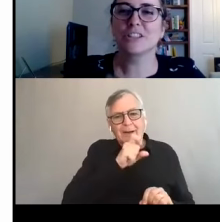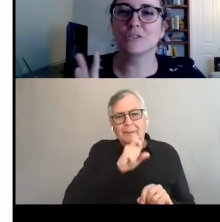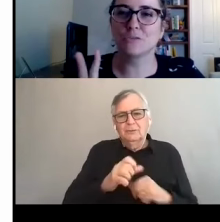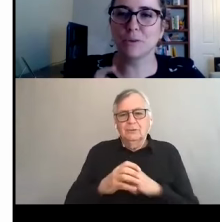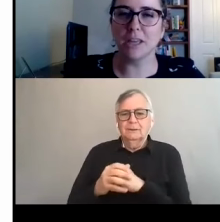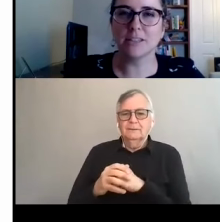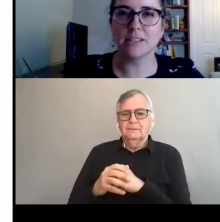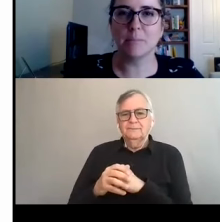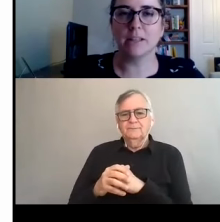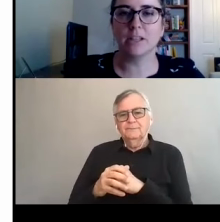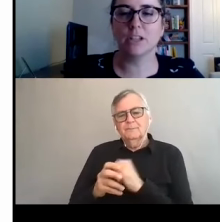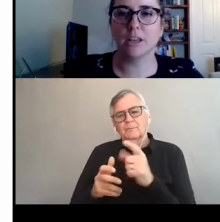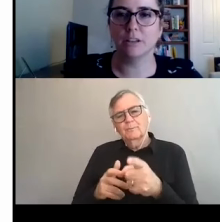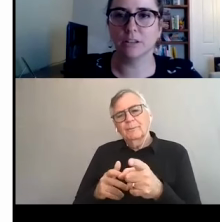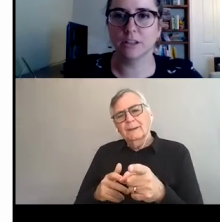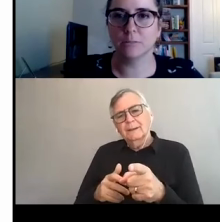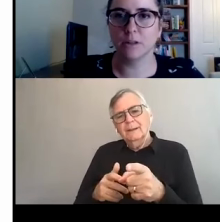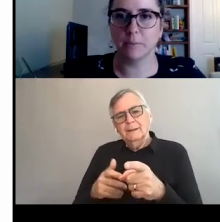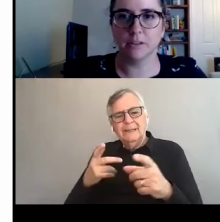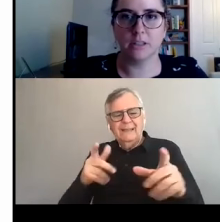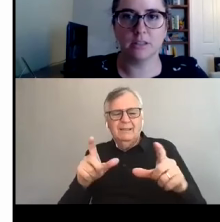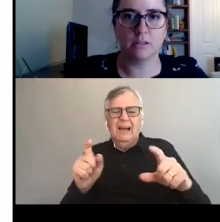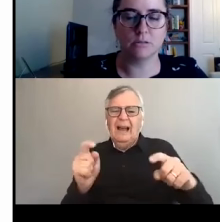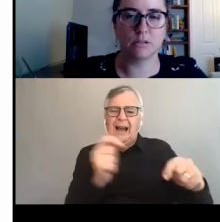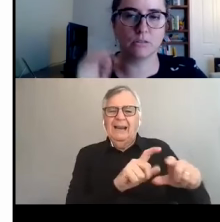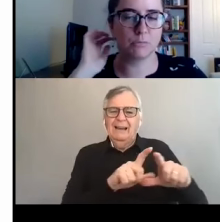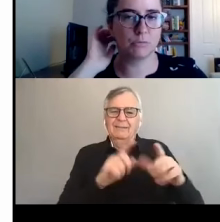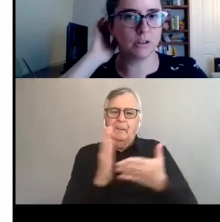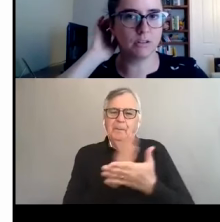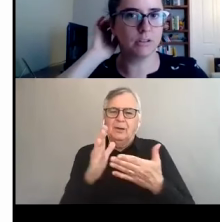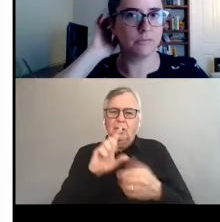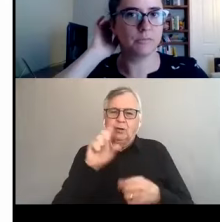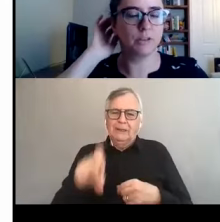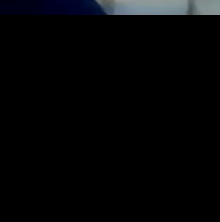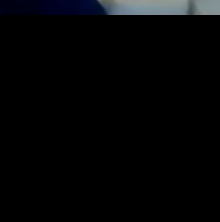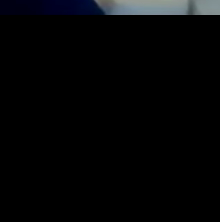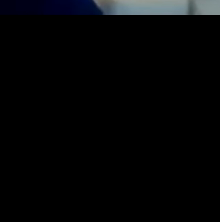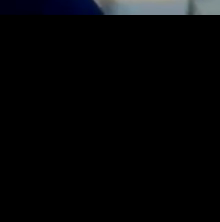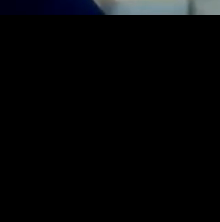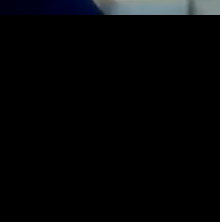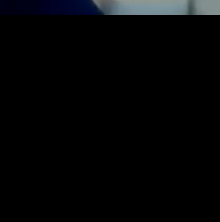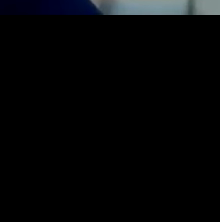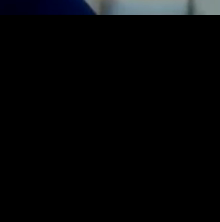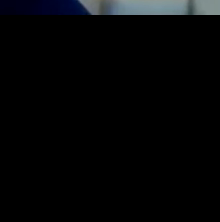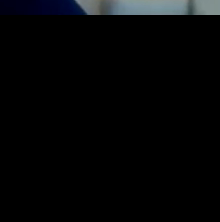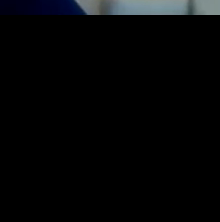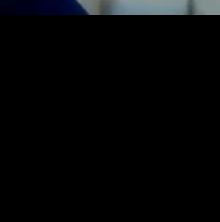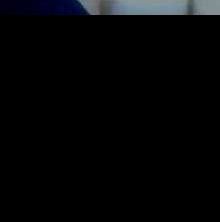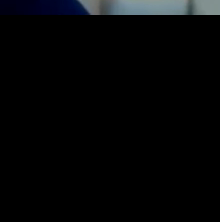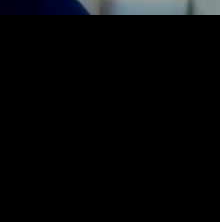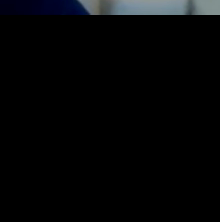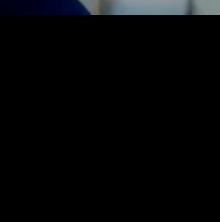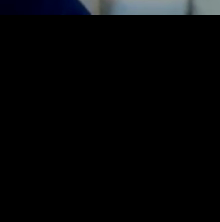Mais est-ce que vous pourriez cesser le partage d'écran entre-temps pour la période des Oh, questions? On bien va sûr, pouvoir vous voir en plus grand. Donc, bien